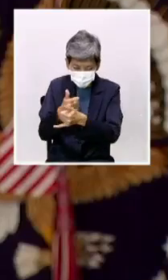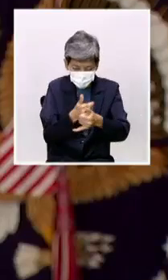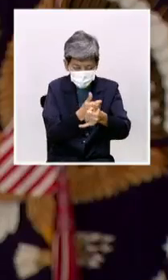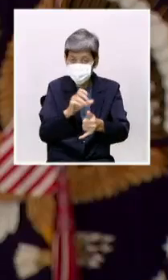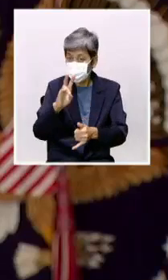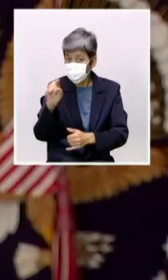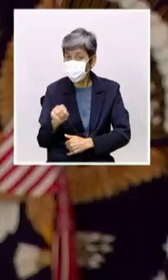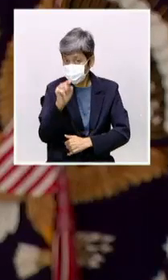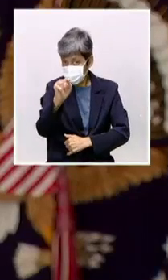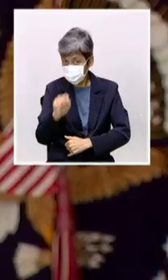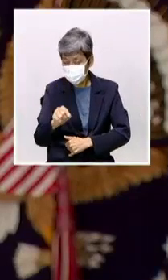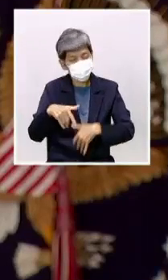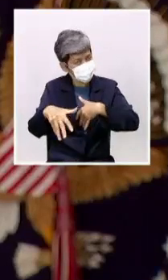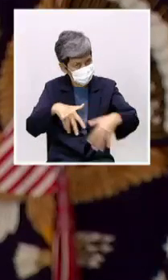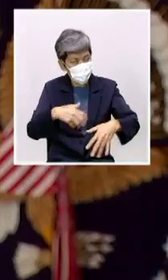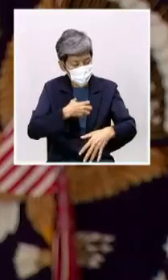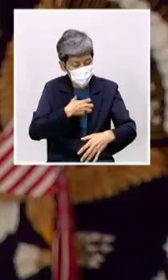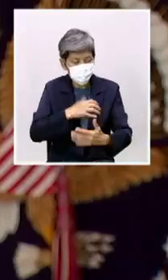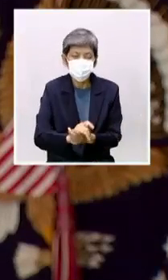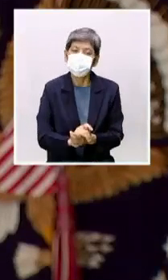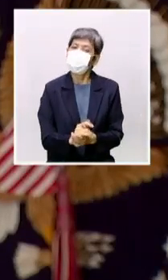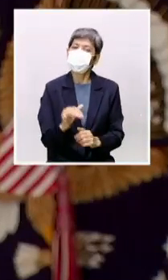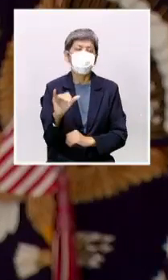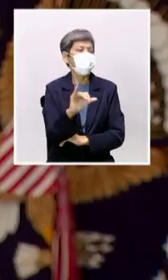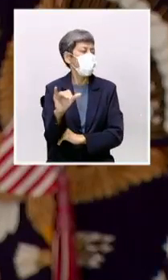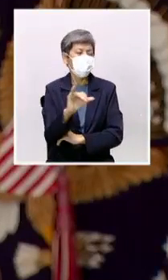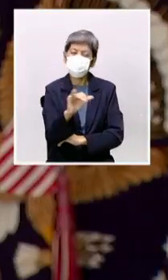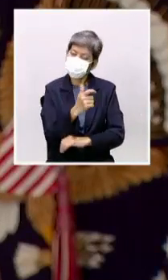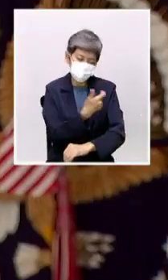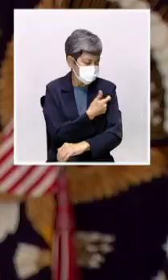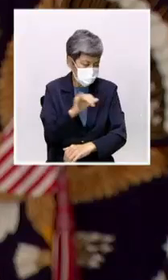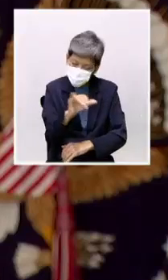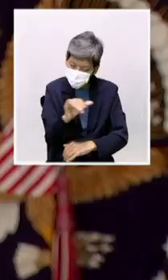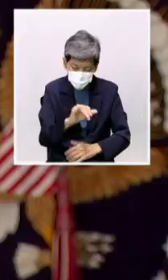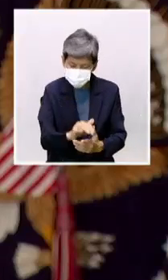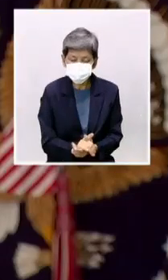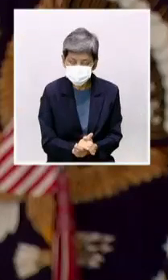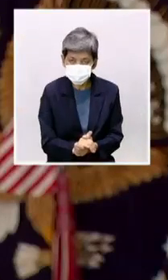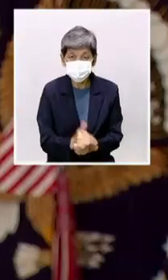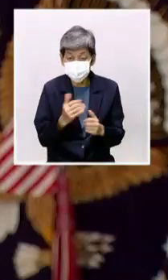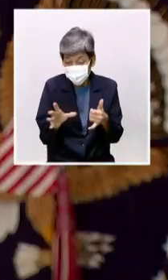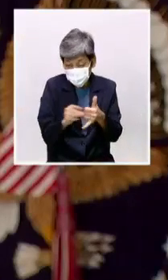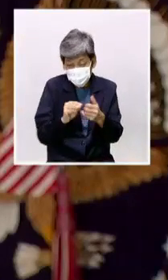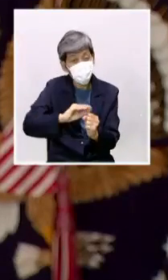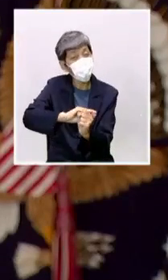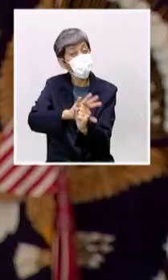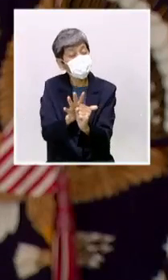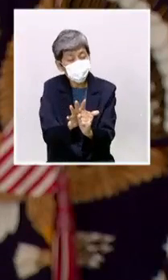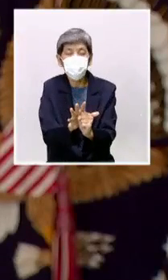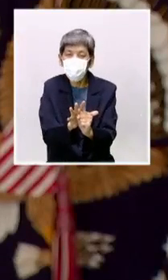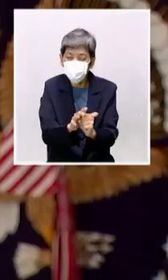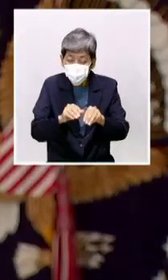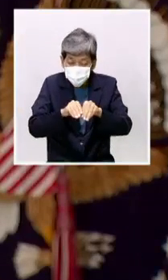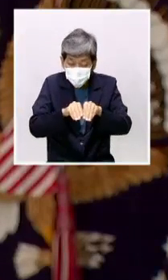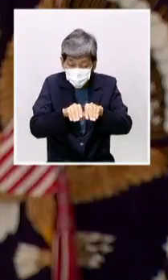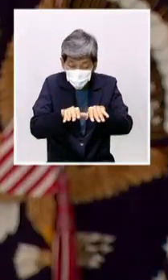70% ของประชากรทั้งหมดนะคะแต่ว่าวันนั้นก็ไม่มาถึงค่ะคุณผู้ชมและในทางตรงกันข้ามยอดผู้ติดเชื้อโควิด-19 จากการระบ